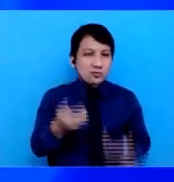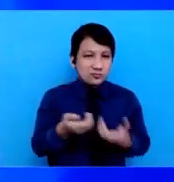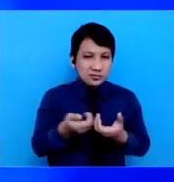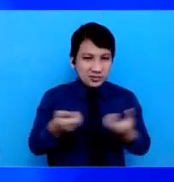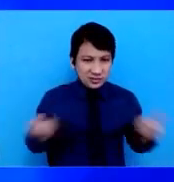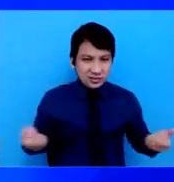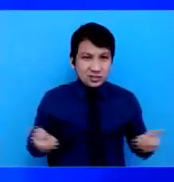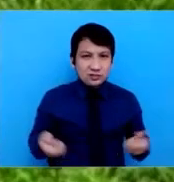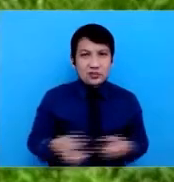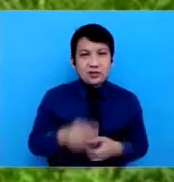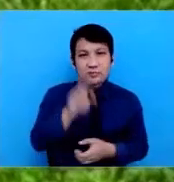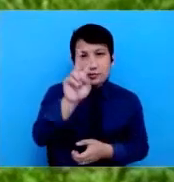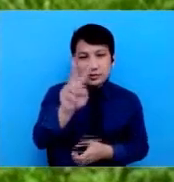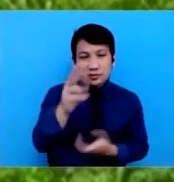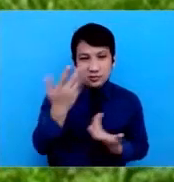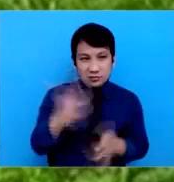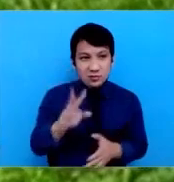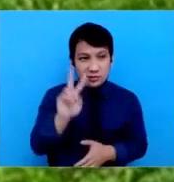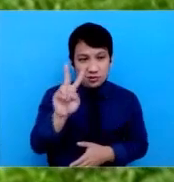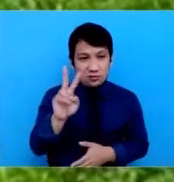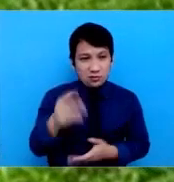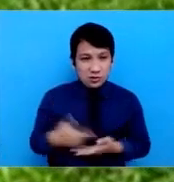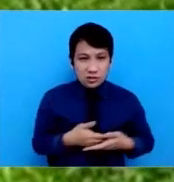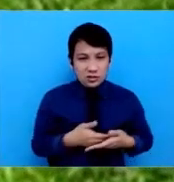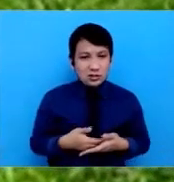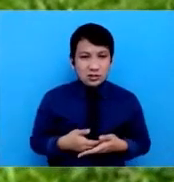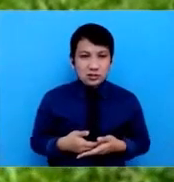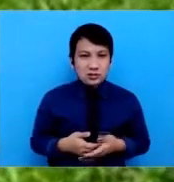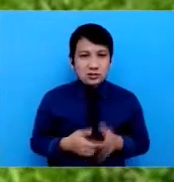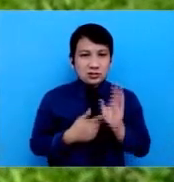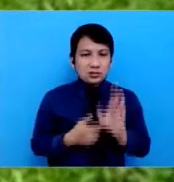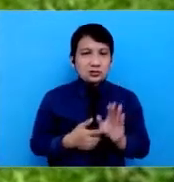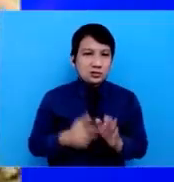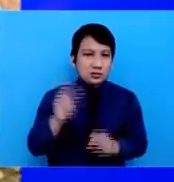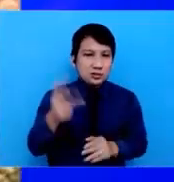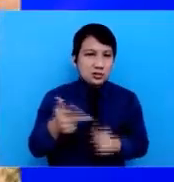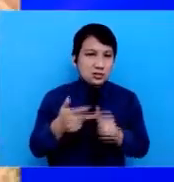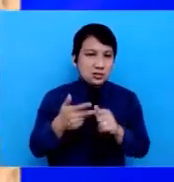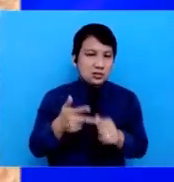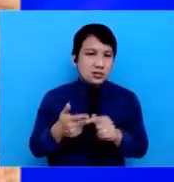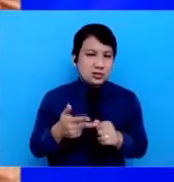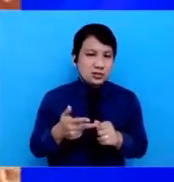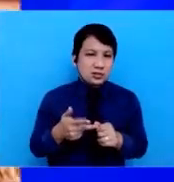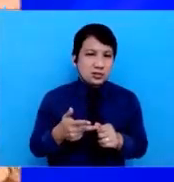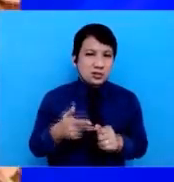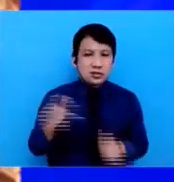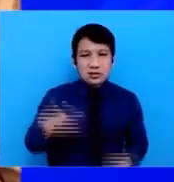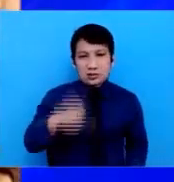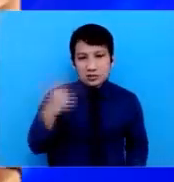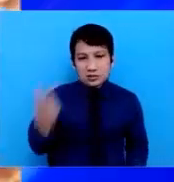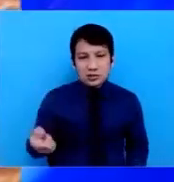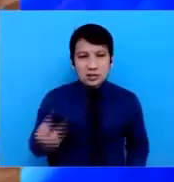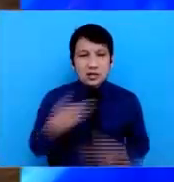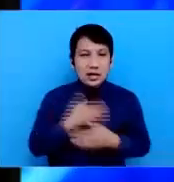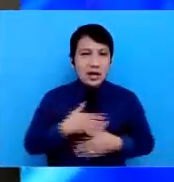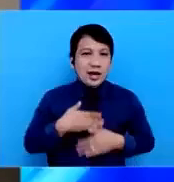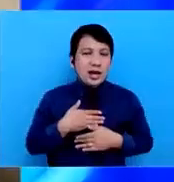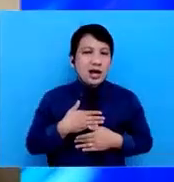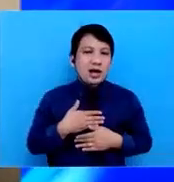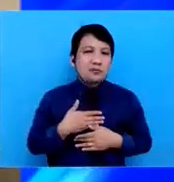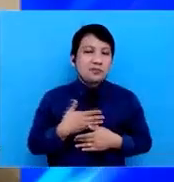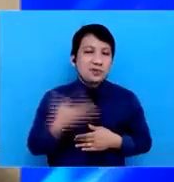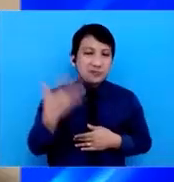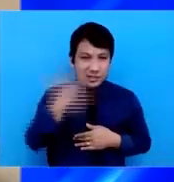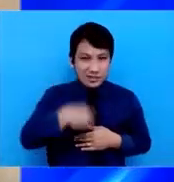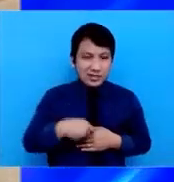after 2 babies with an alleged third party. Punta naman tayo sa happy endings. Matapos ang